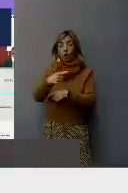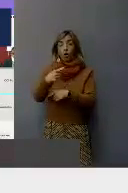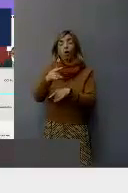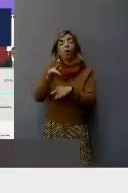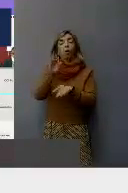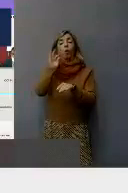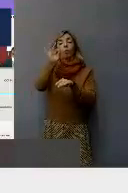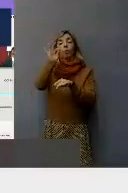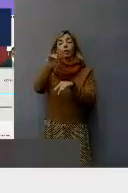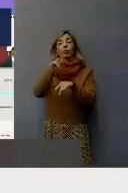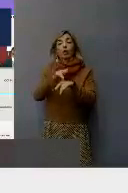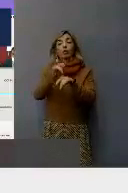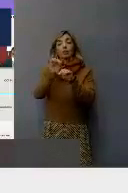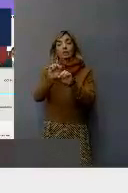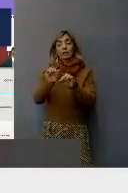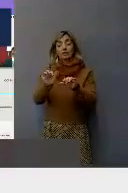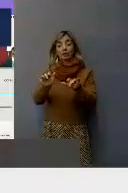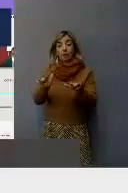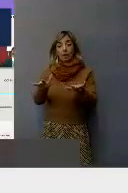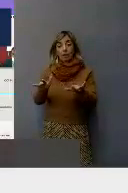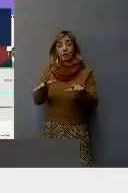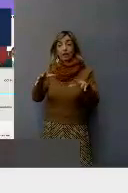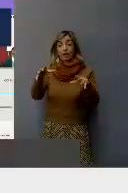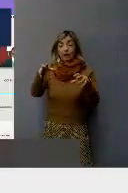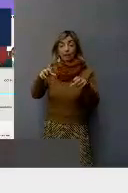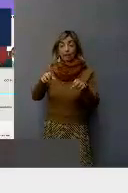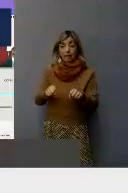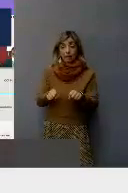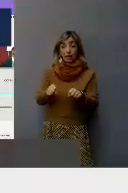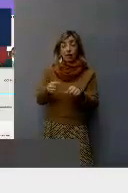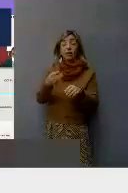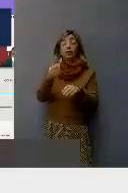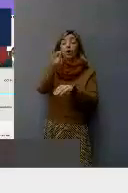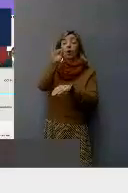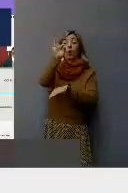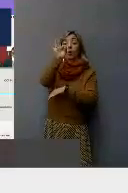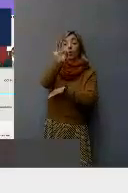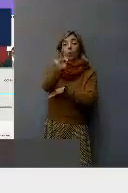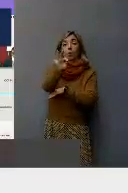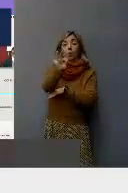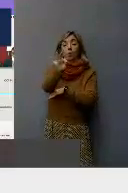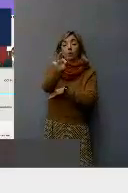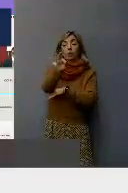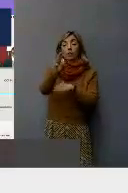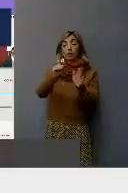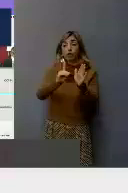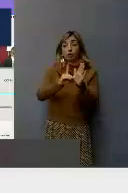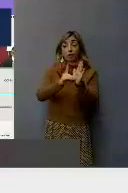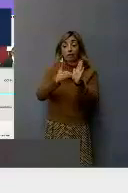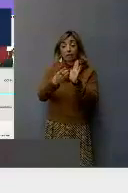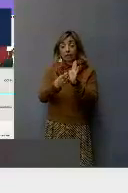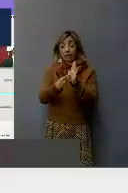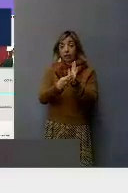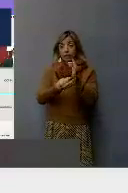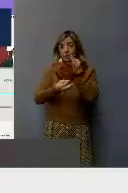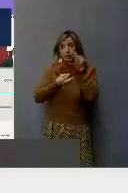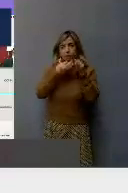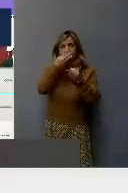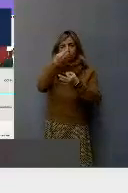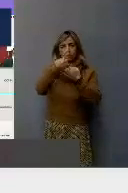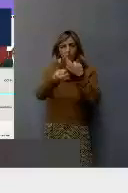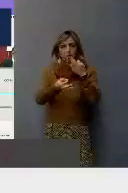e impegnarle sugli obiettivi che la delibera specifica nel